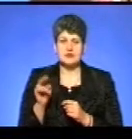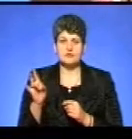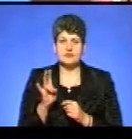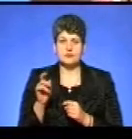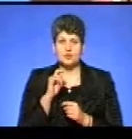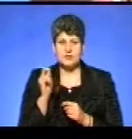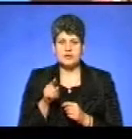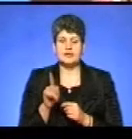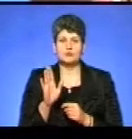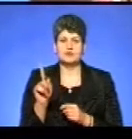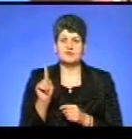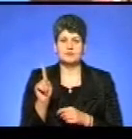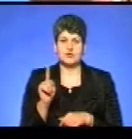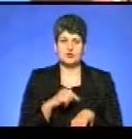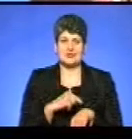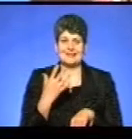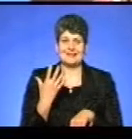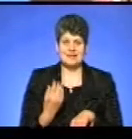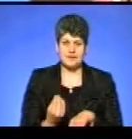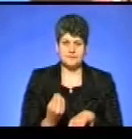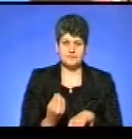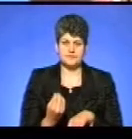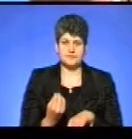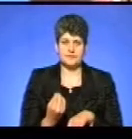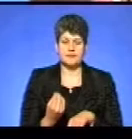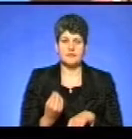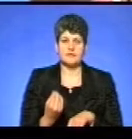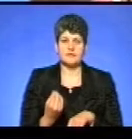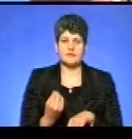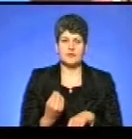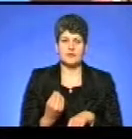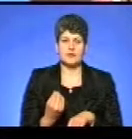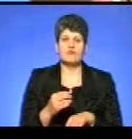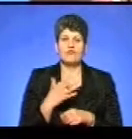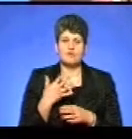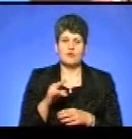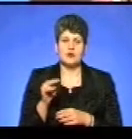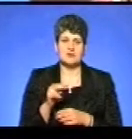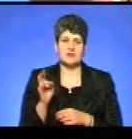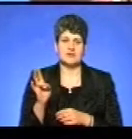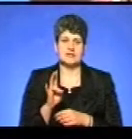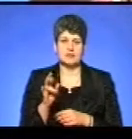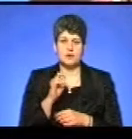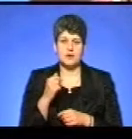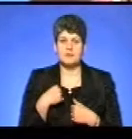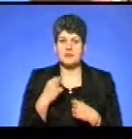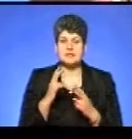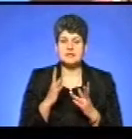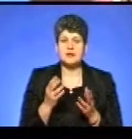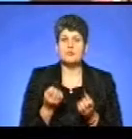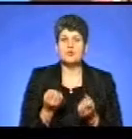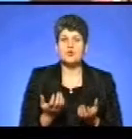першу годину дня. Це буде перше їхнє богослужіння вже в Православній Церкві України. А ми не знаємо